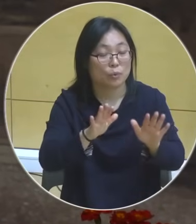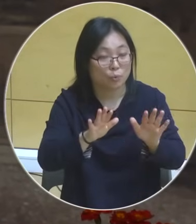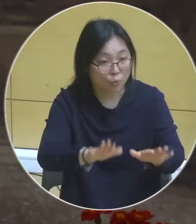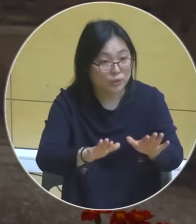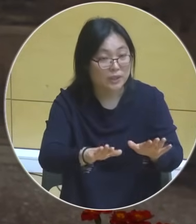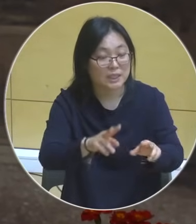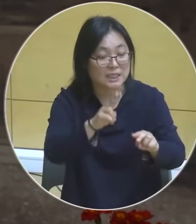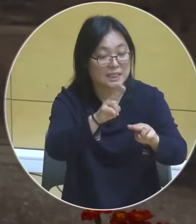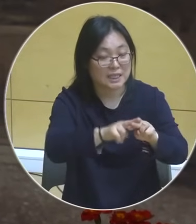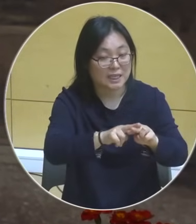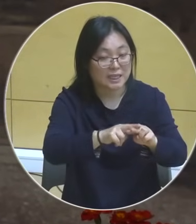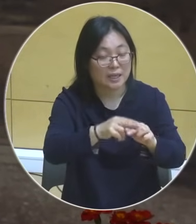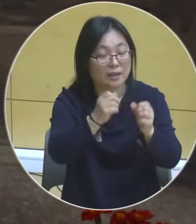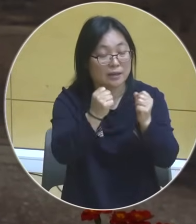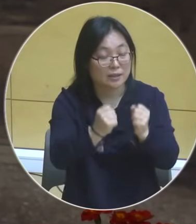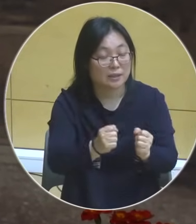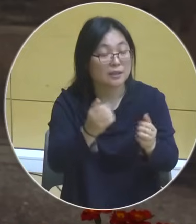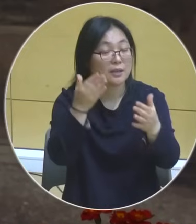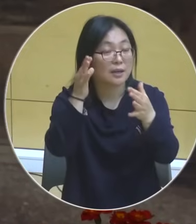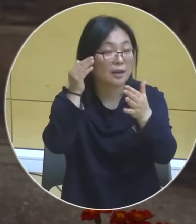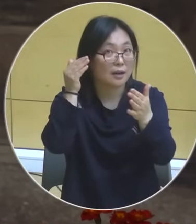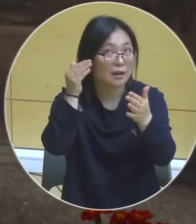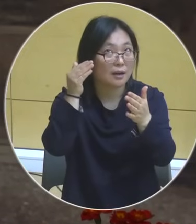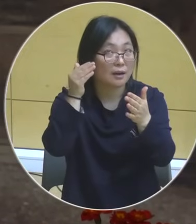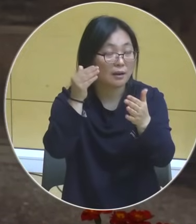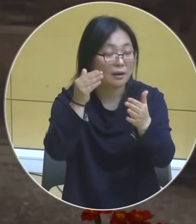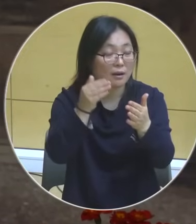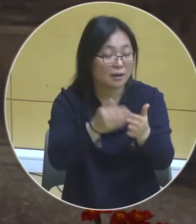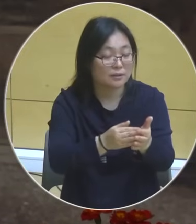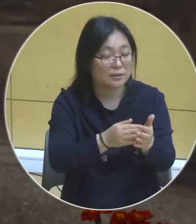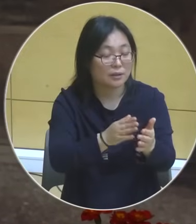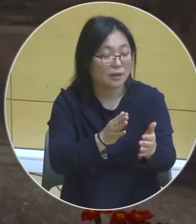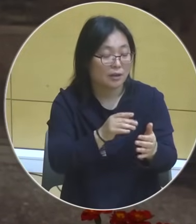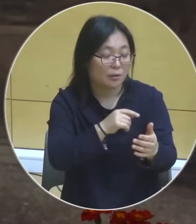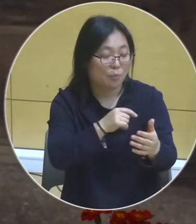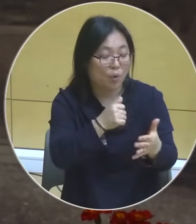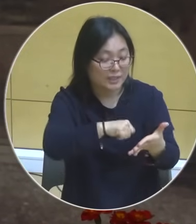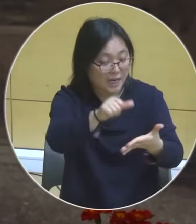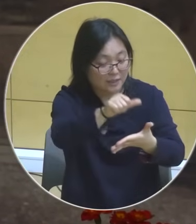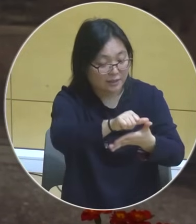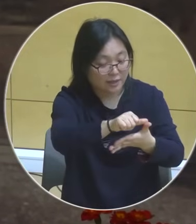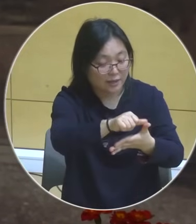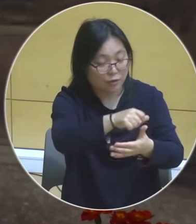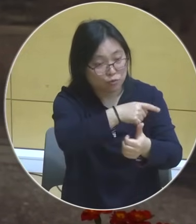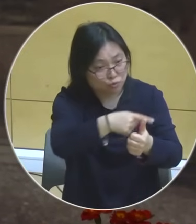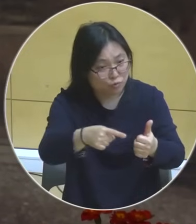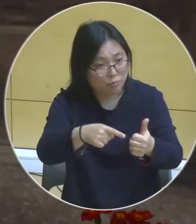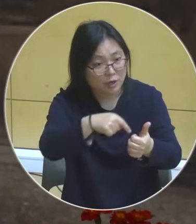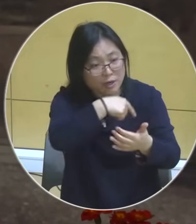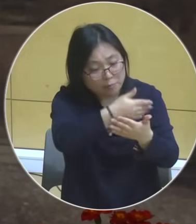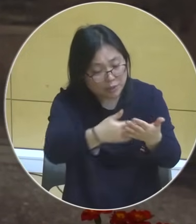있기까지 장자의 죽음이라는 피 흘림의 대가가 없이는 나는 오늘 여기까지 올 수 없었다는 것을 깨닫고 이 절기를